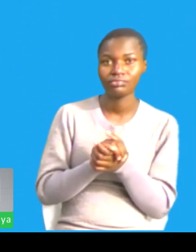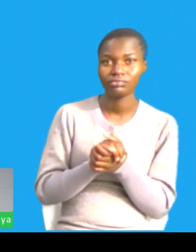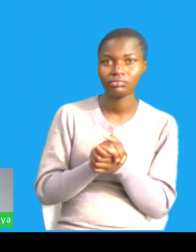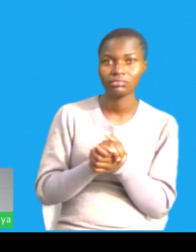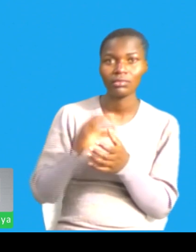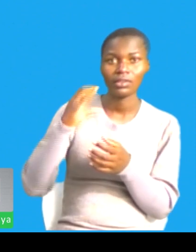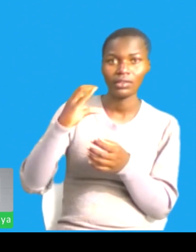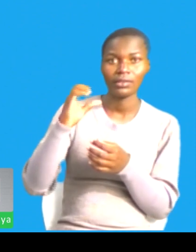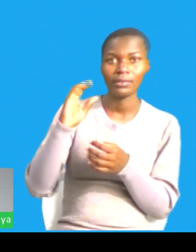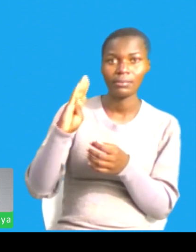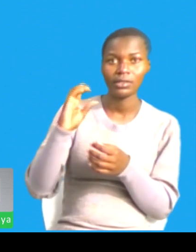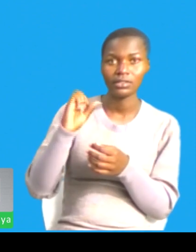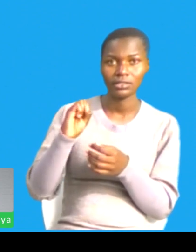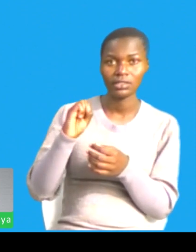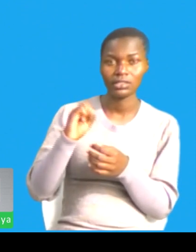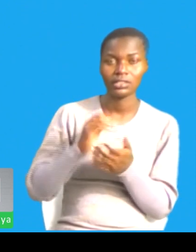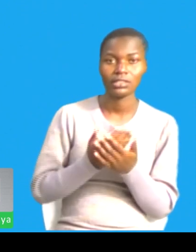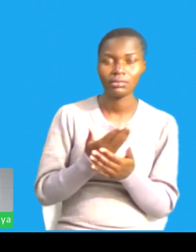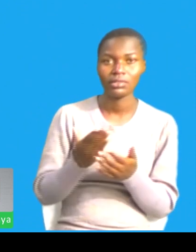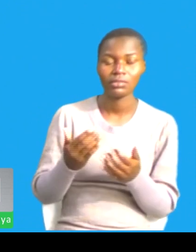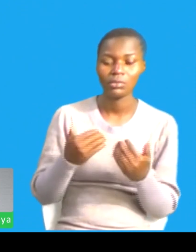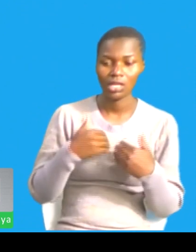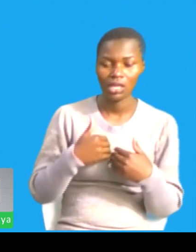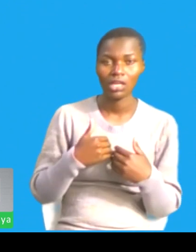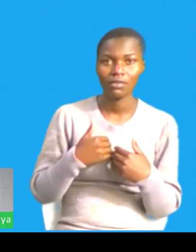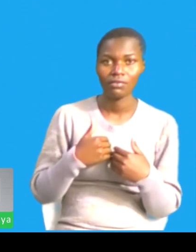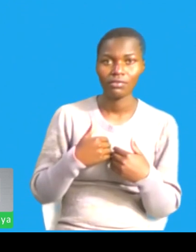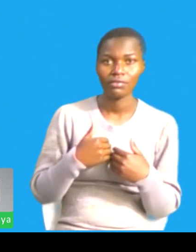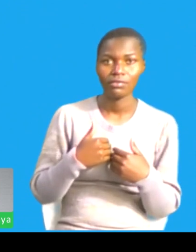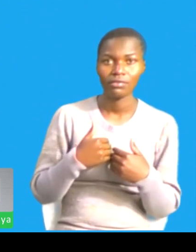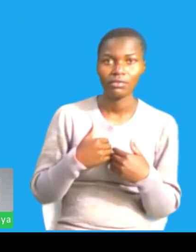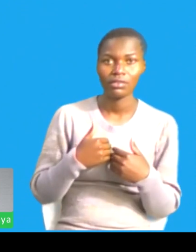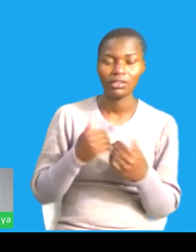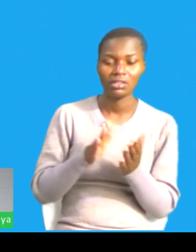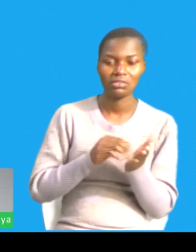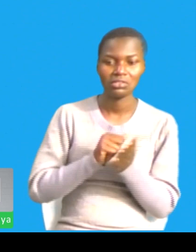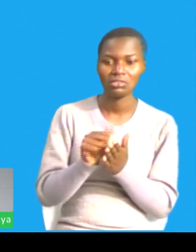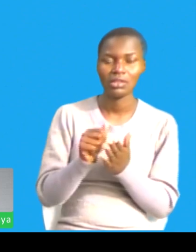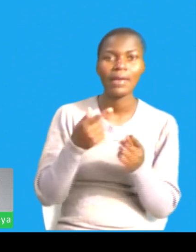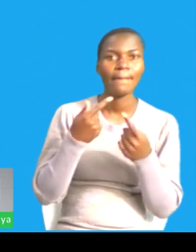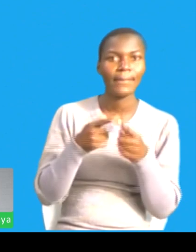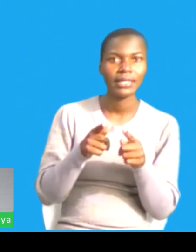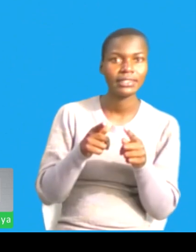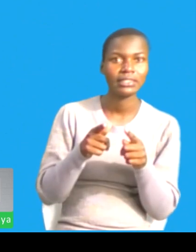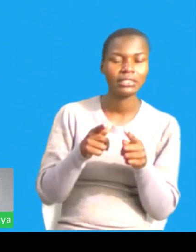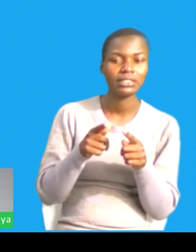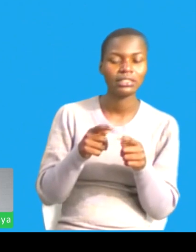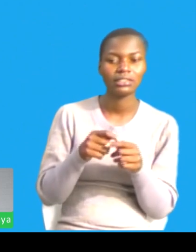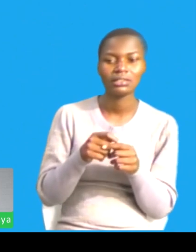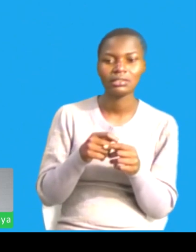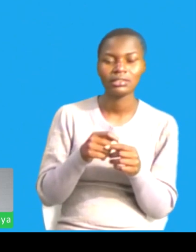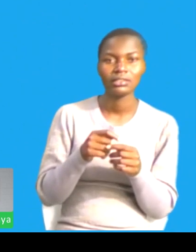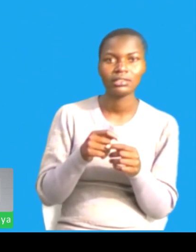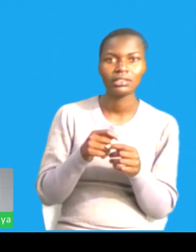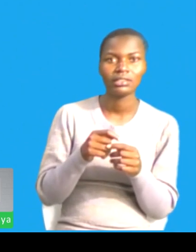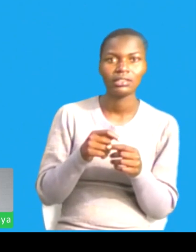CBC is something that we had in some rallies walikuwa wamesema wata abolish, but I think some of those things tunazitanga rhetorics. Kuna